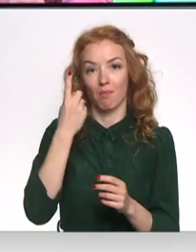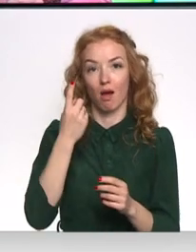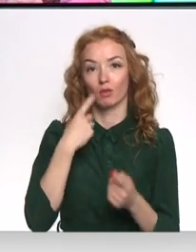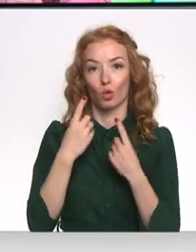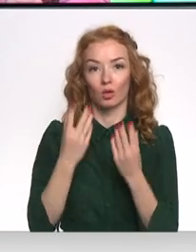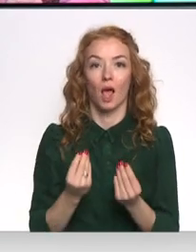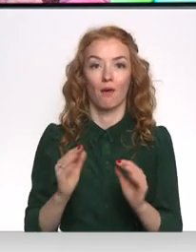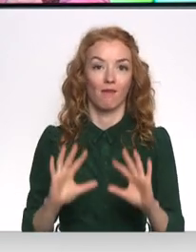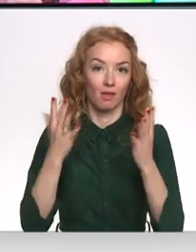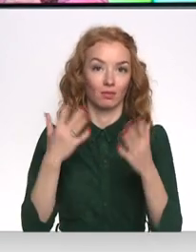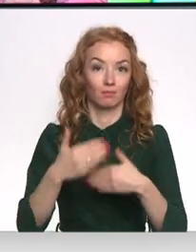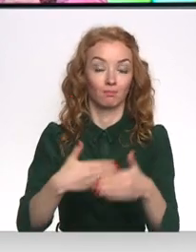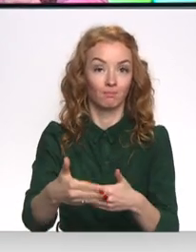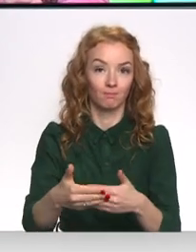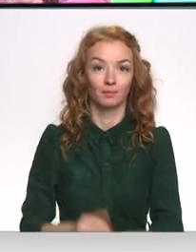sarundienā?